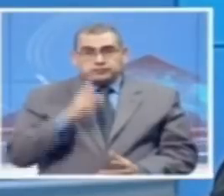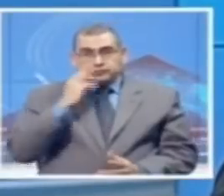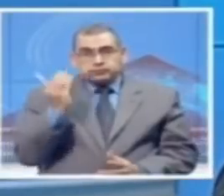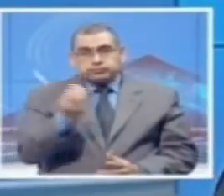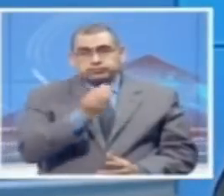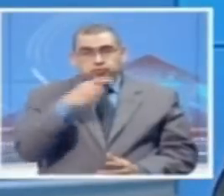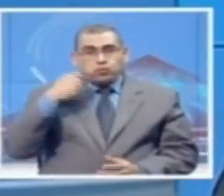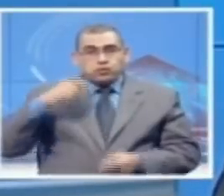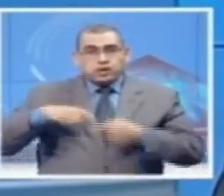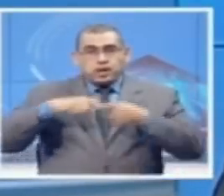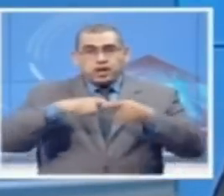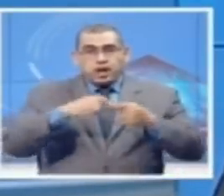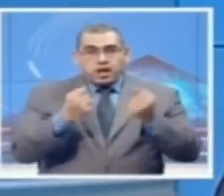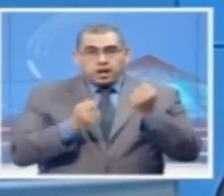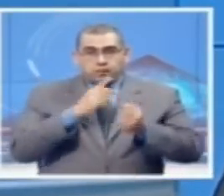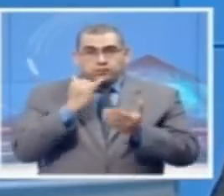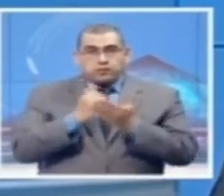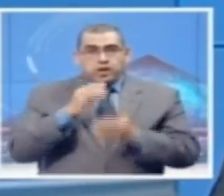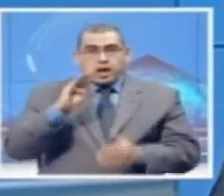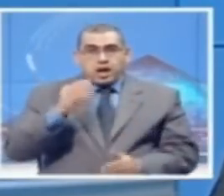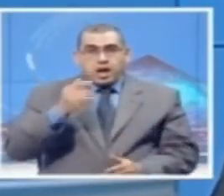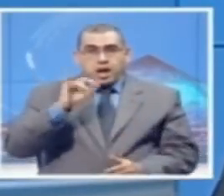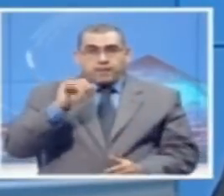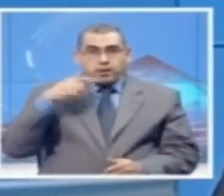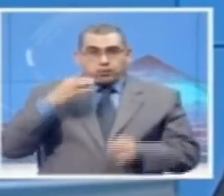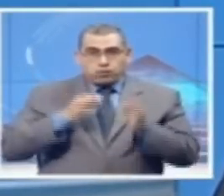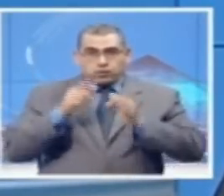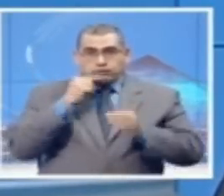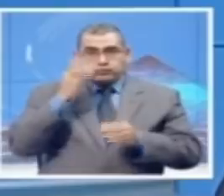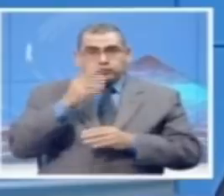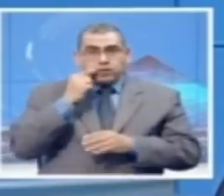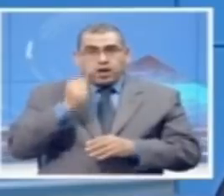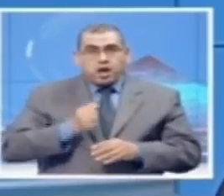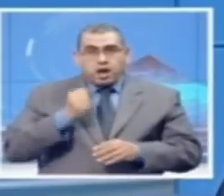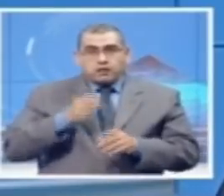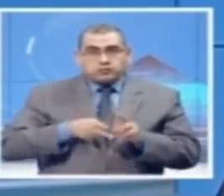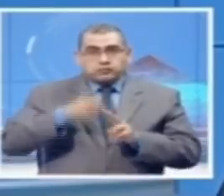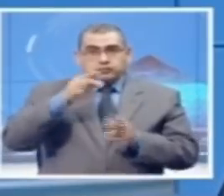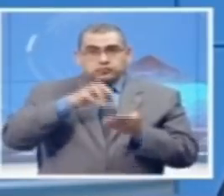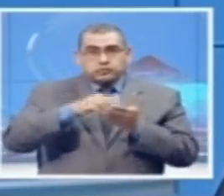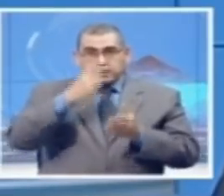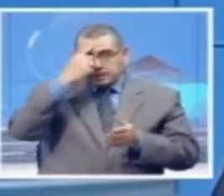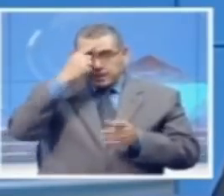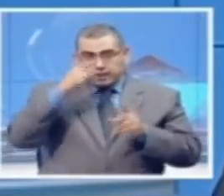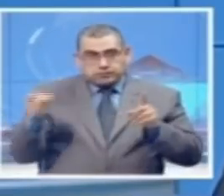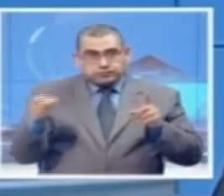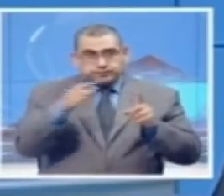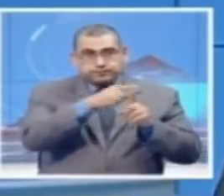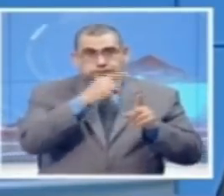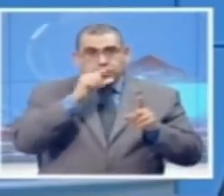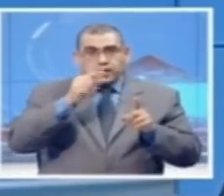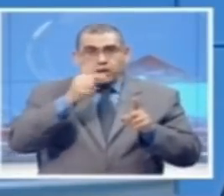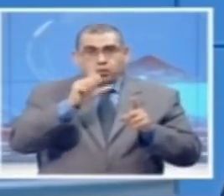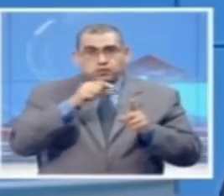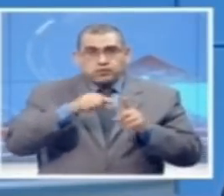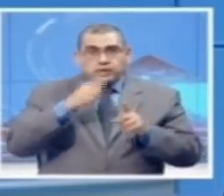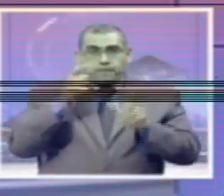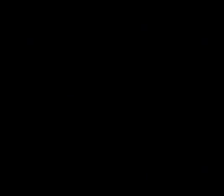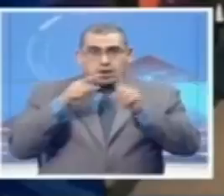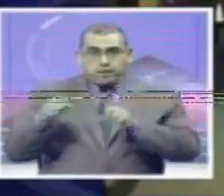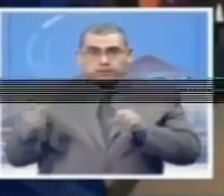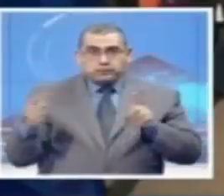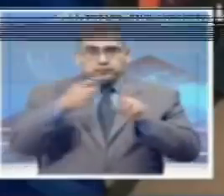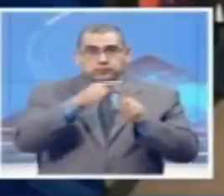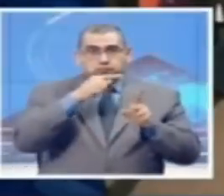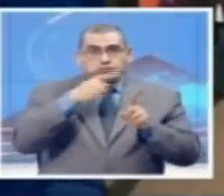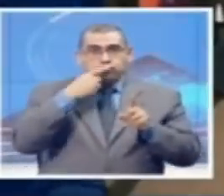تفقد وزير النقل المهندس كامل الوزير أعمال تنفيذ خط سكك حديد كفر داوود السادات الذي يربط بين خط إمبابة الاتحاد